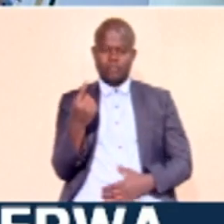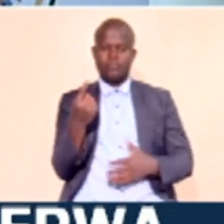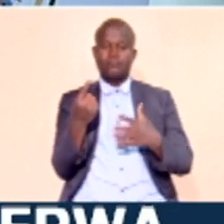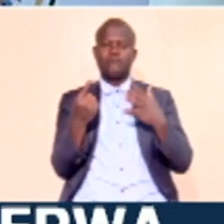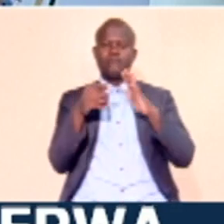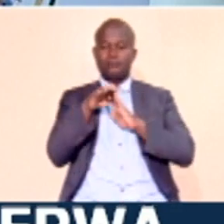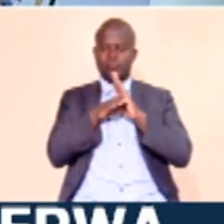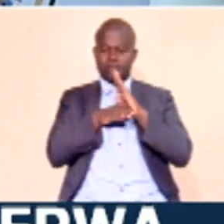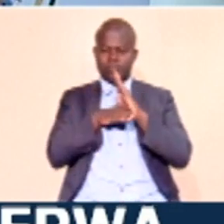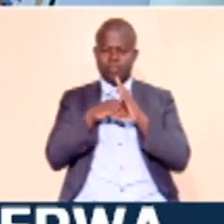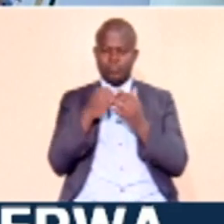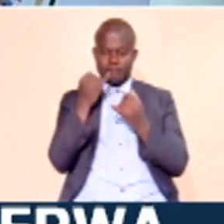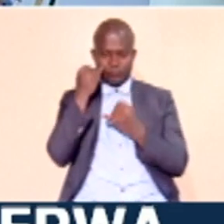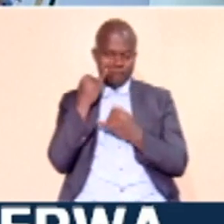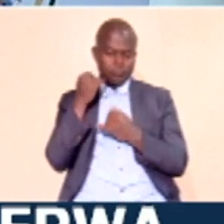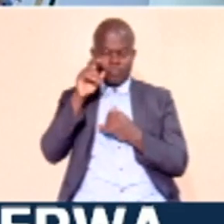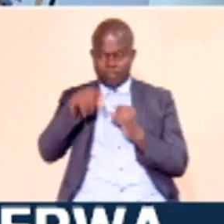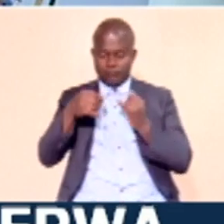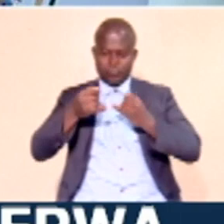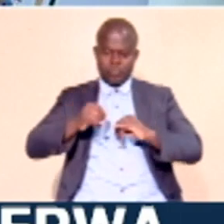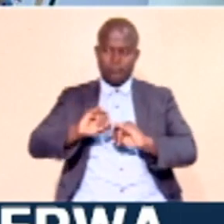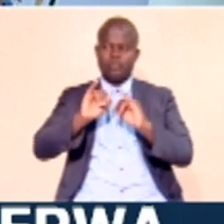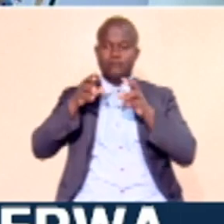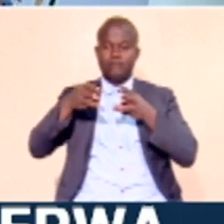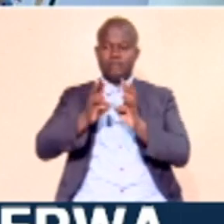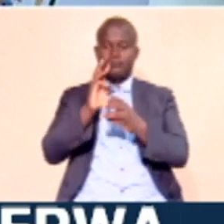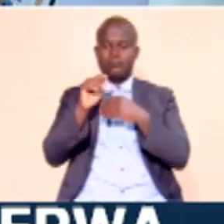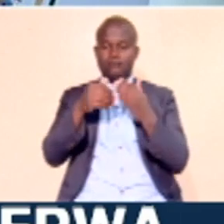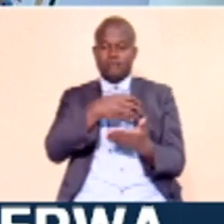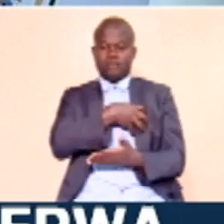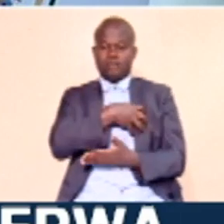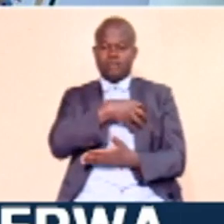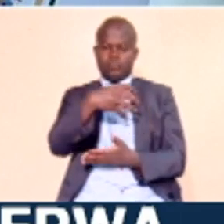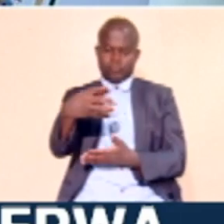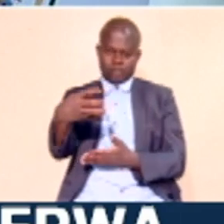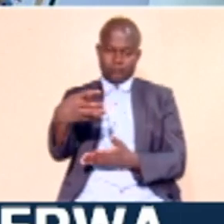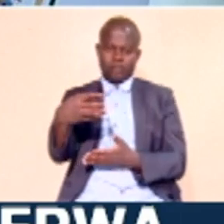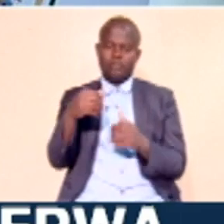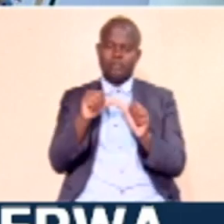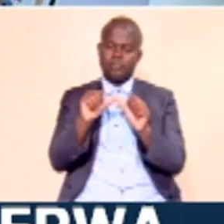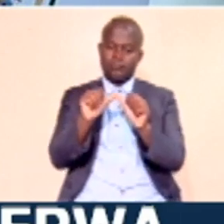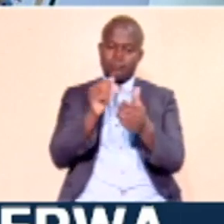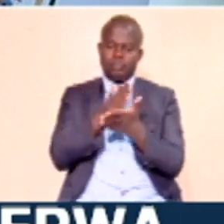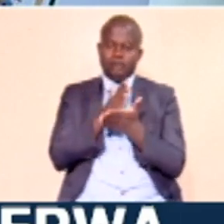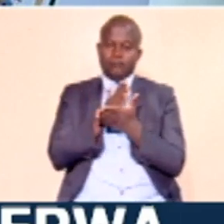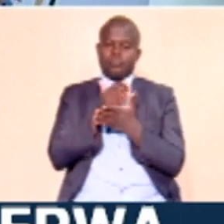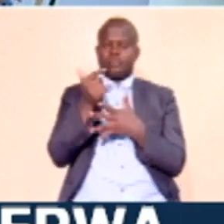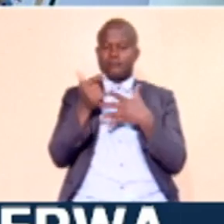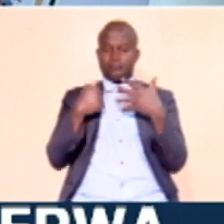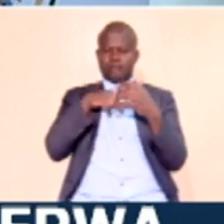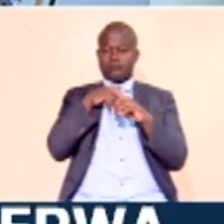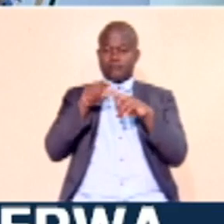Ni gahunda ikomeye igomba gushyirwa mu bikorwa ku buryo ubukungu buba burambye koko. Nibyo rero